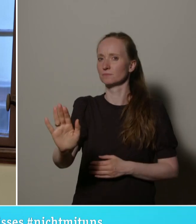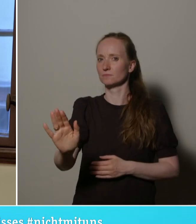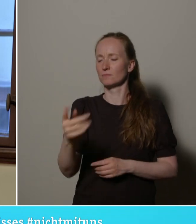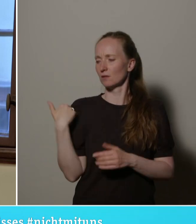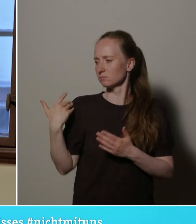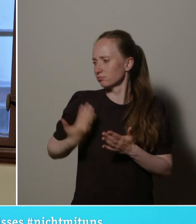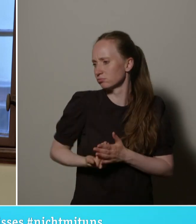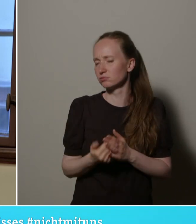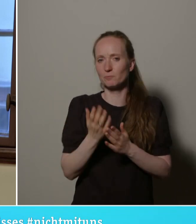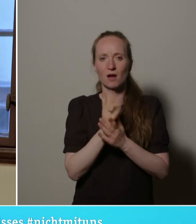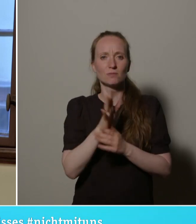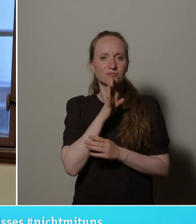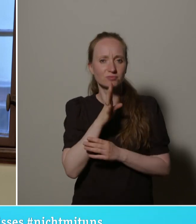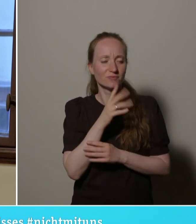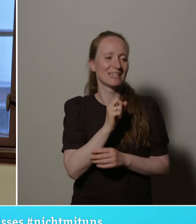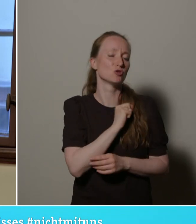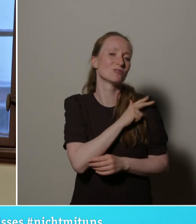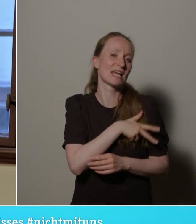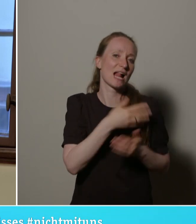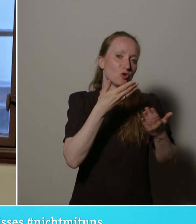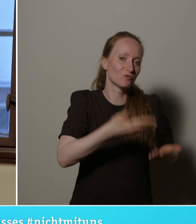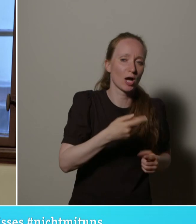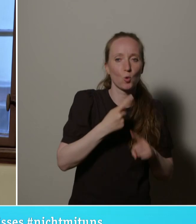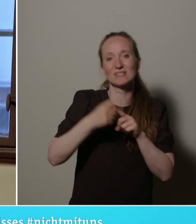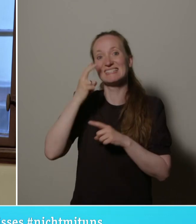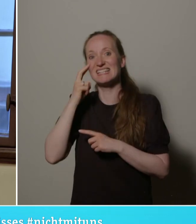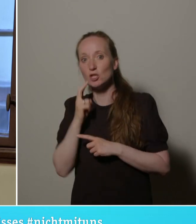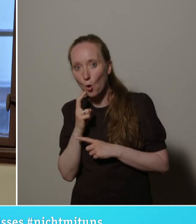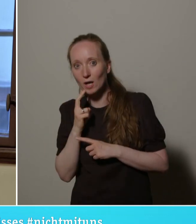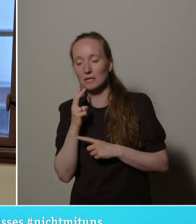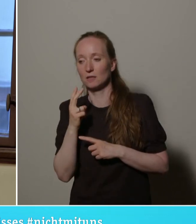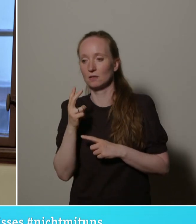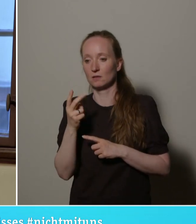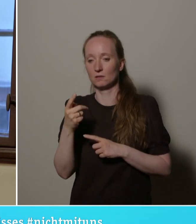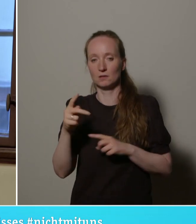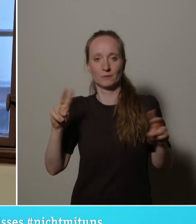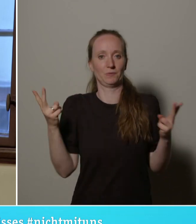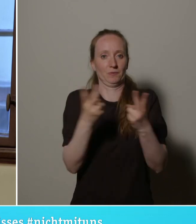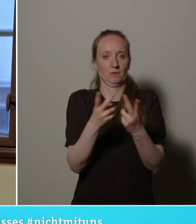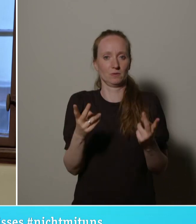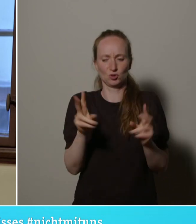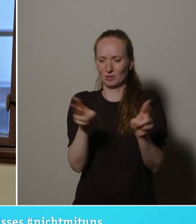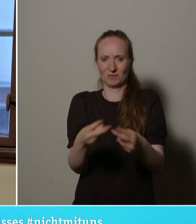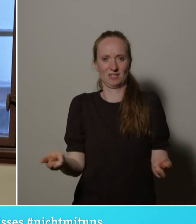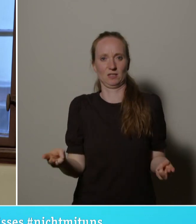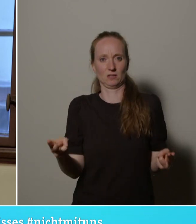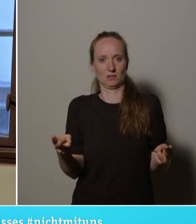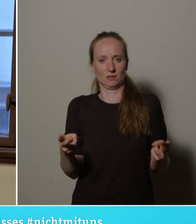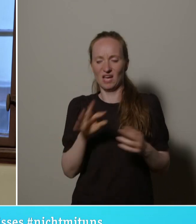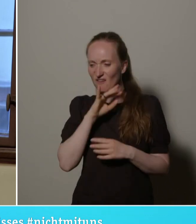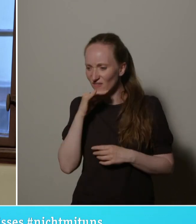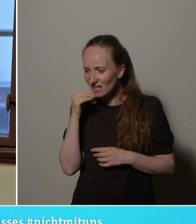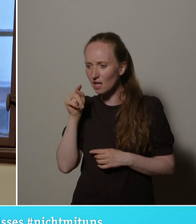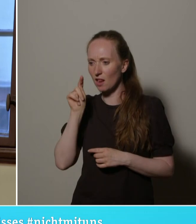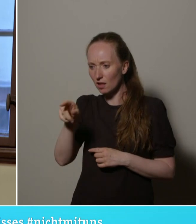das ist nicht so. Viele Senioren sind sehr gut situiert und können sich sowohl ein Kurzstreckenticket